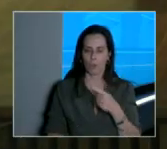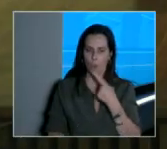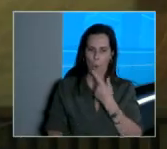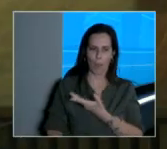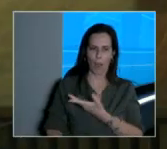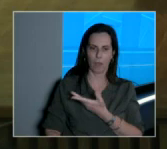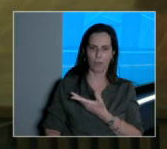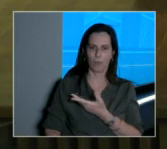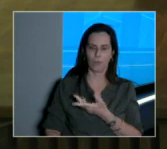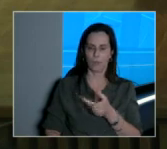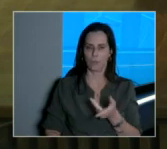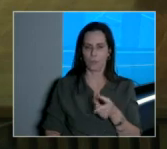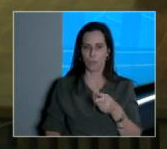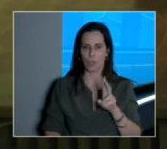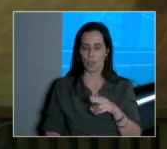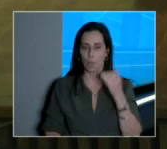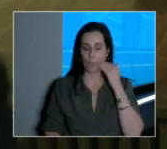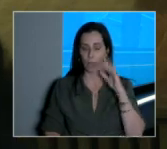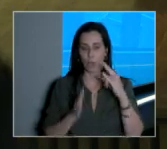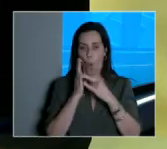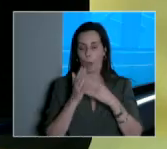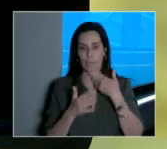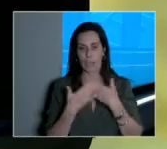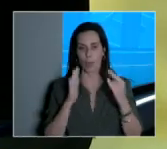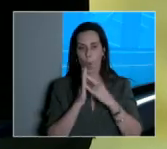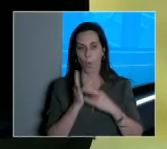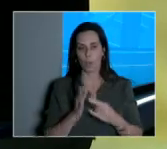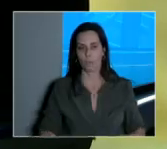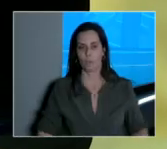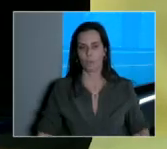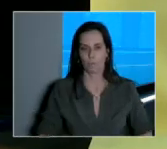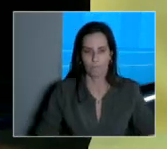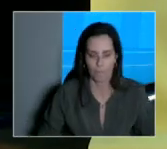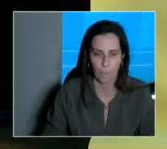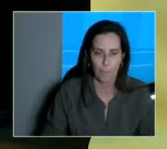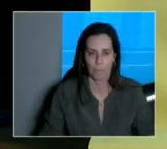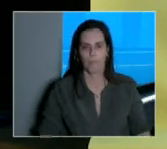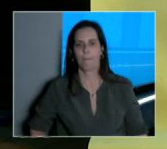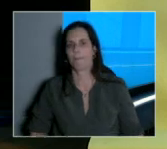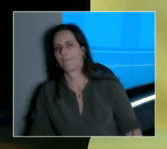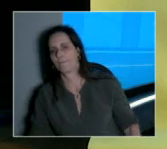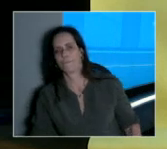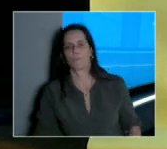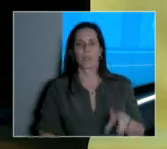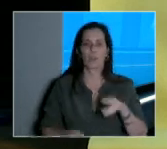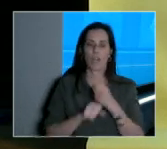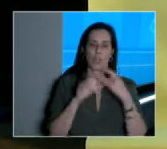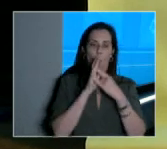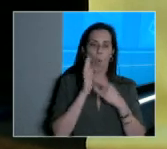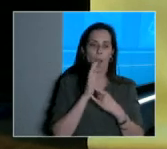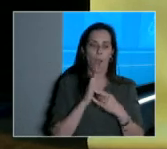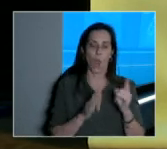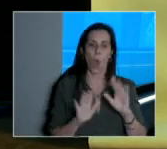חבר הכנסת בן ברק שזאת לא חוכמה, כי שם יש חוקה, אצלנו אין. אז אני לא נגיד לחוקק חוקה, אפשר לחוקק חוקה,